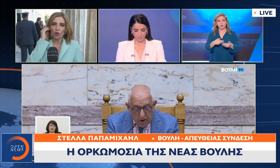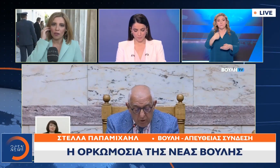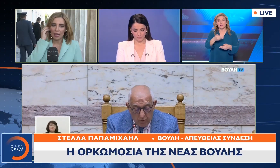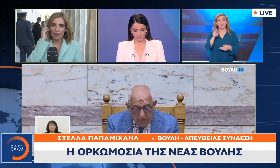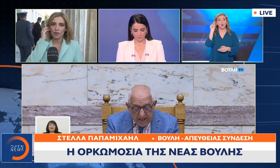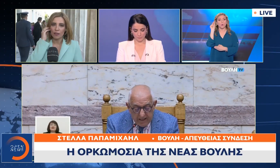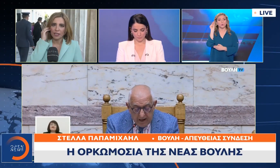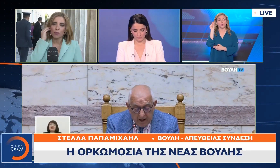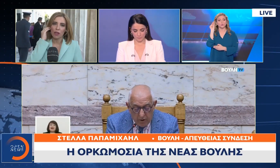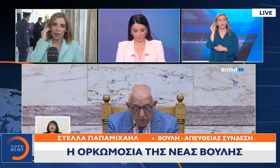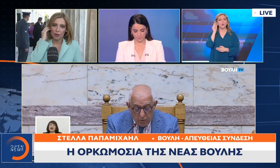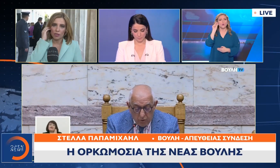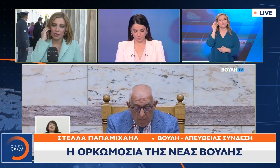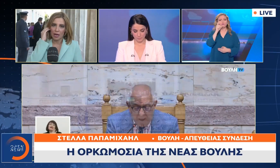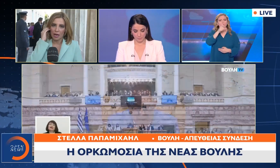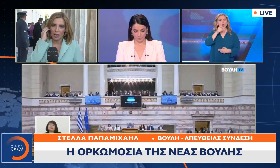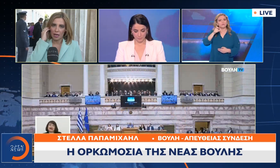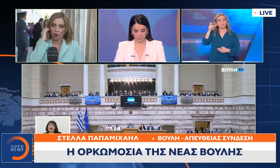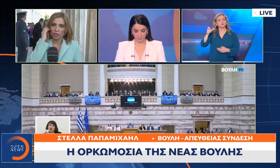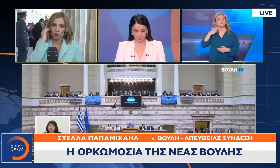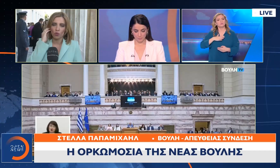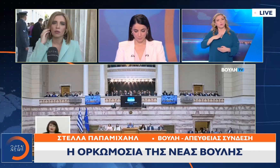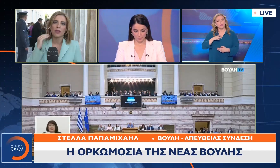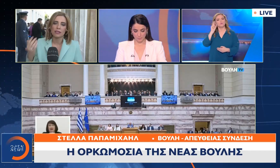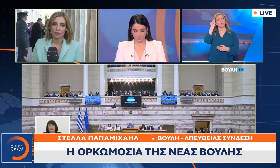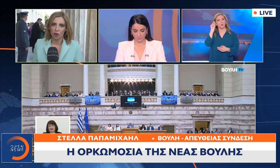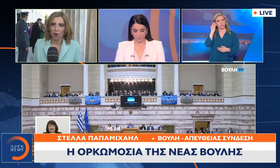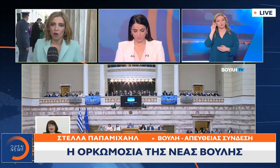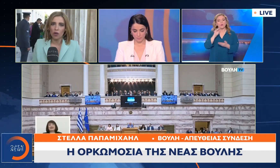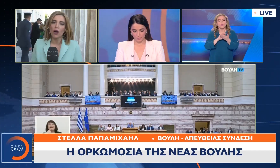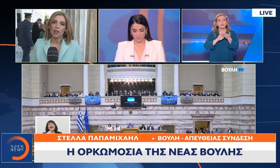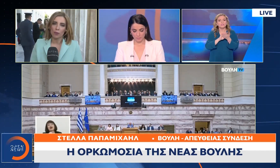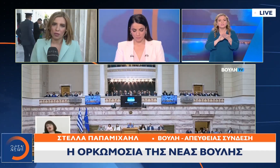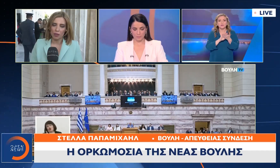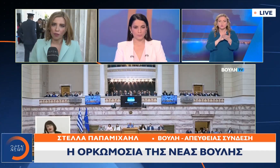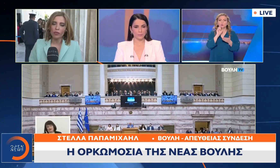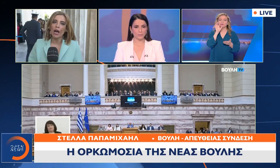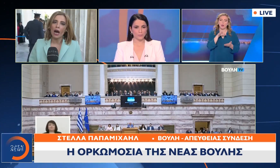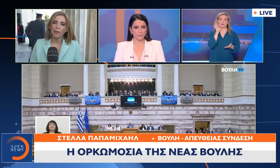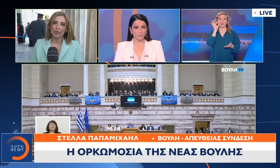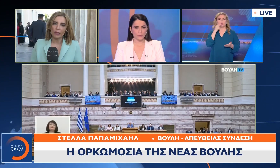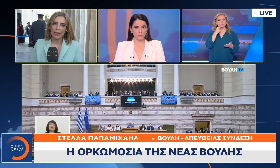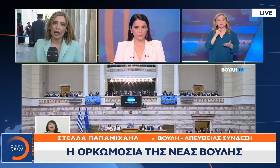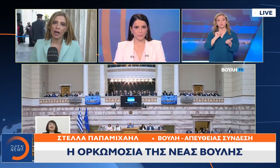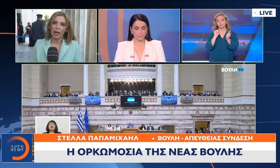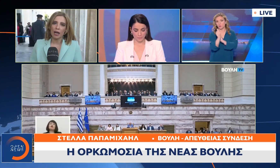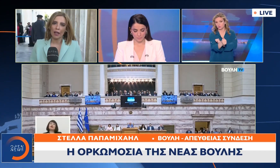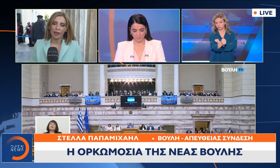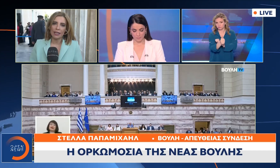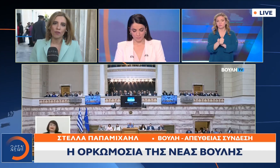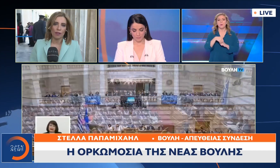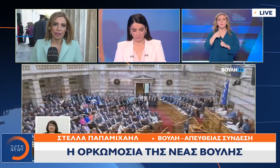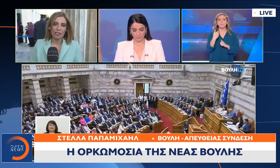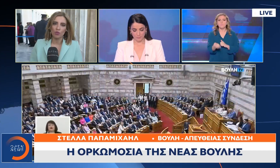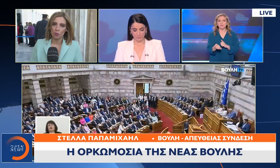των όρκων. Δηλαδή, οι βουλευτές που θα θέλουν να ορκιστούν με θρησκευτικό όρκο θα προηγηθούν. Αμέσως μετά